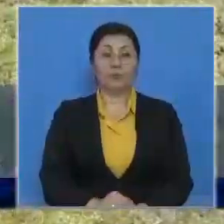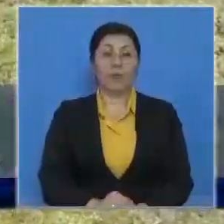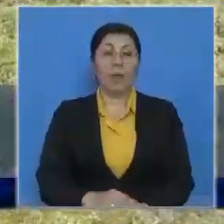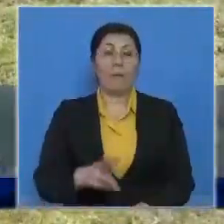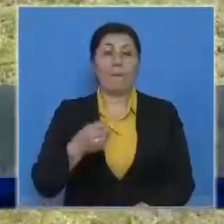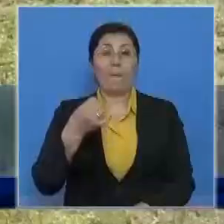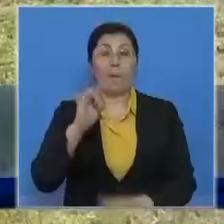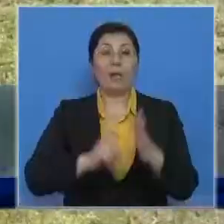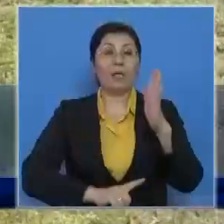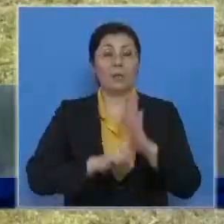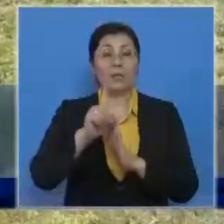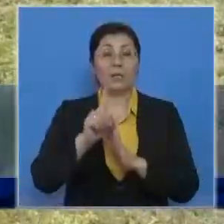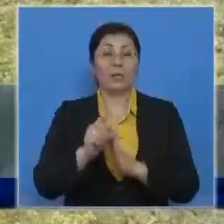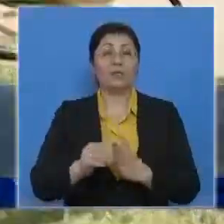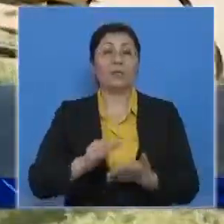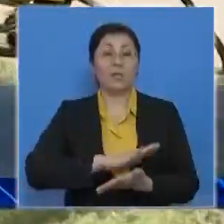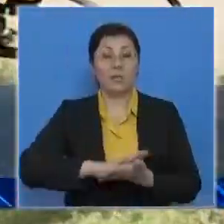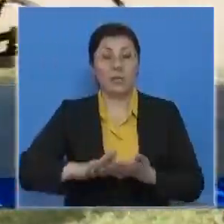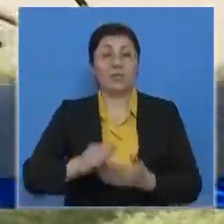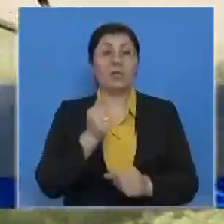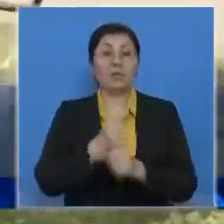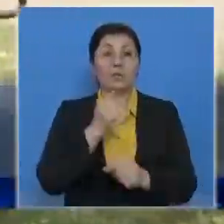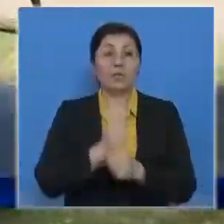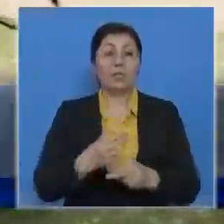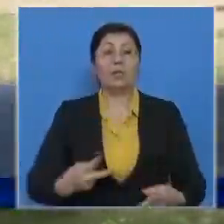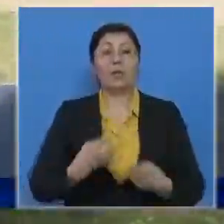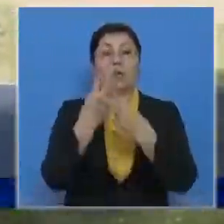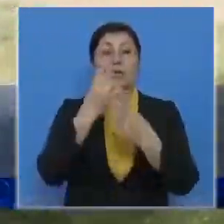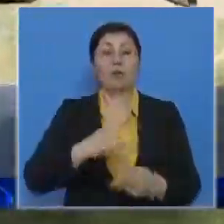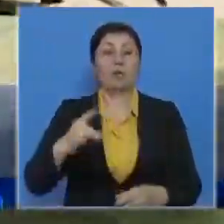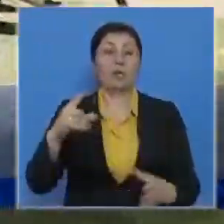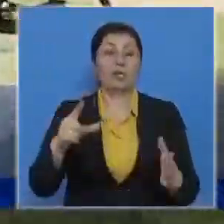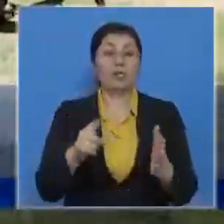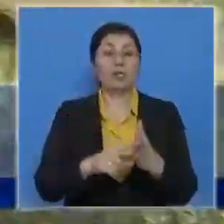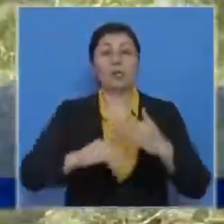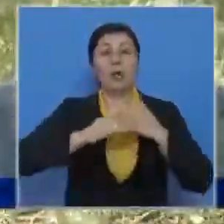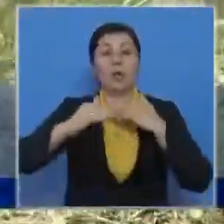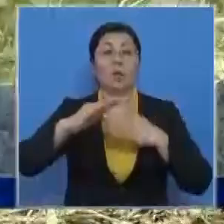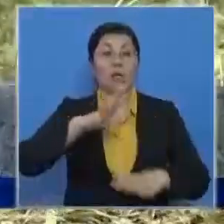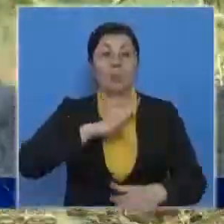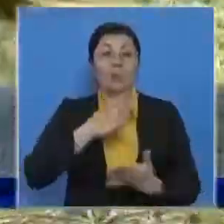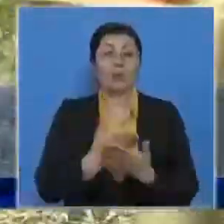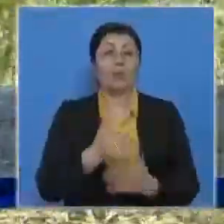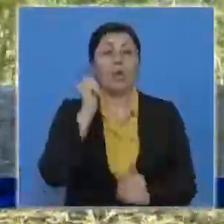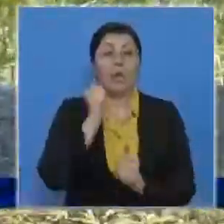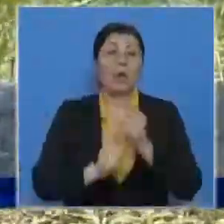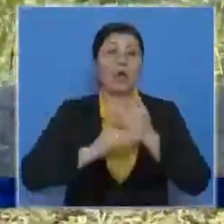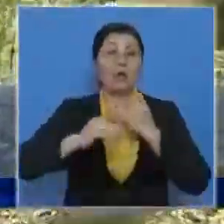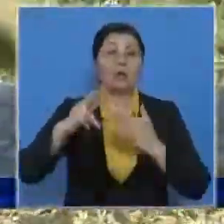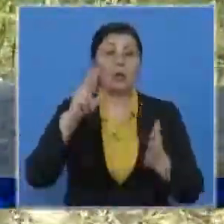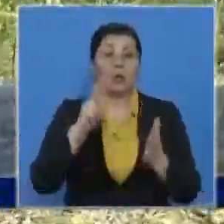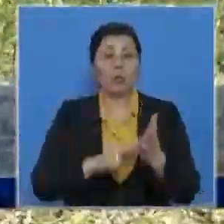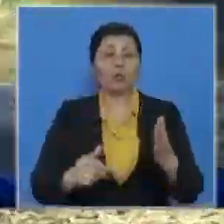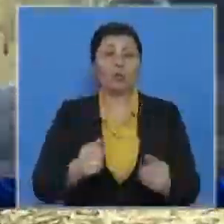Мамыр айының басынан басталған санитарлық тазалық жұмыстары Астана ауданының 7 аумағында жүргізіліп жатыр. Қазір әр аумаққа 30